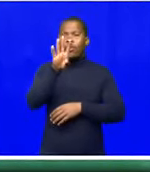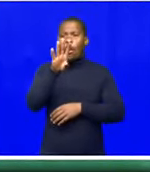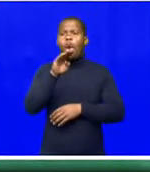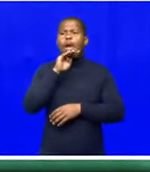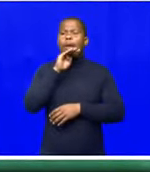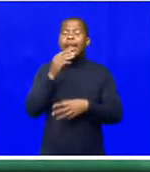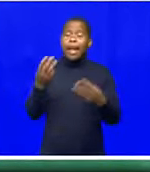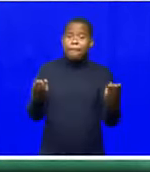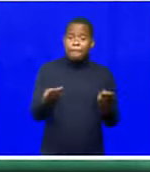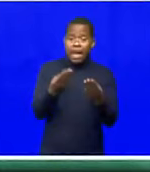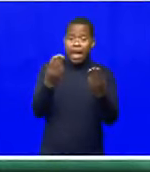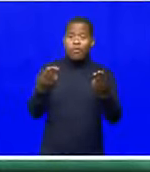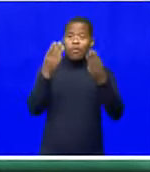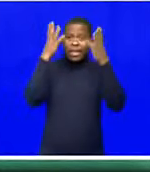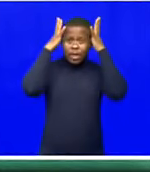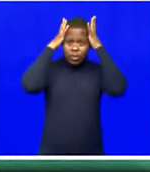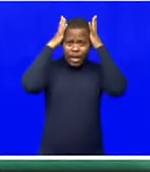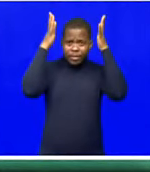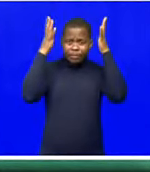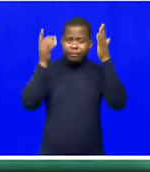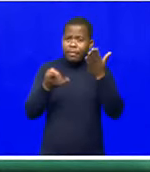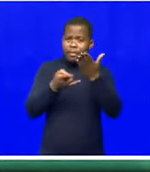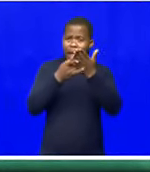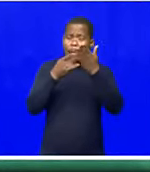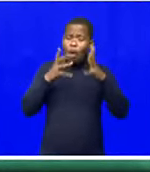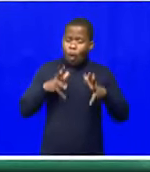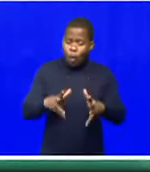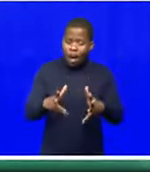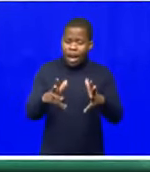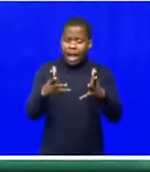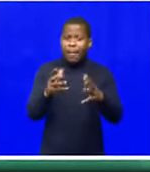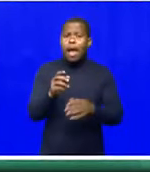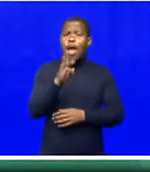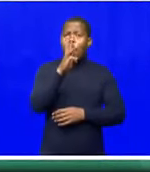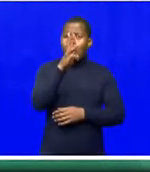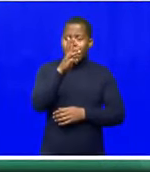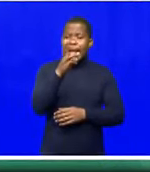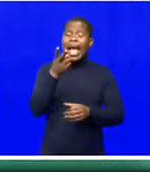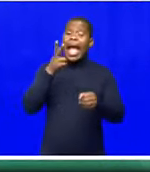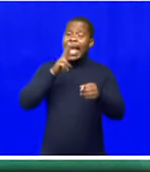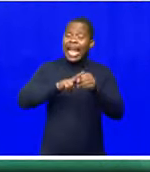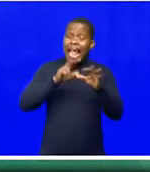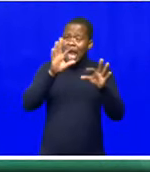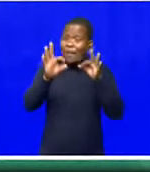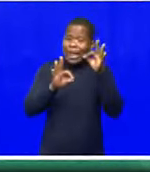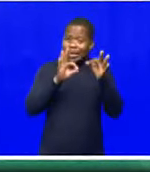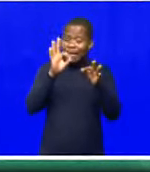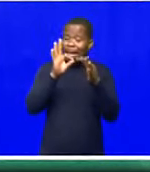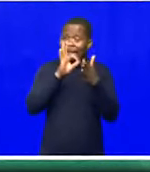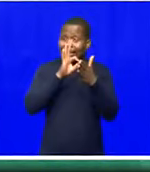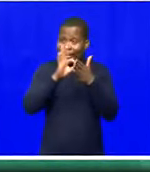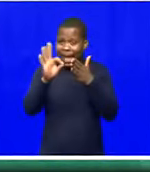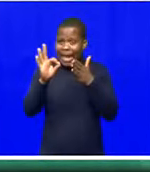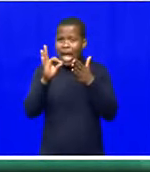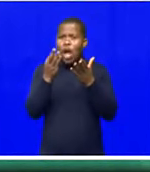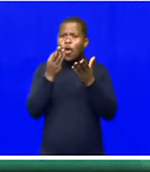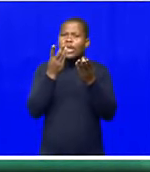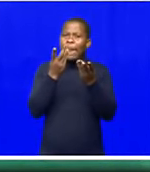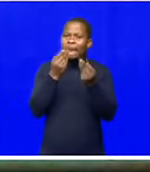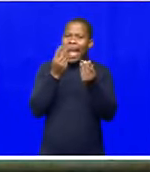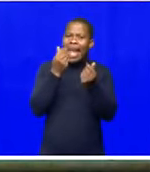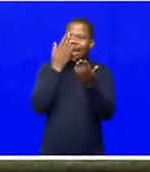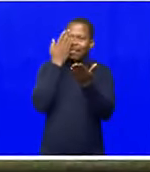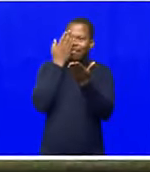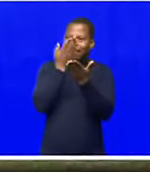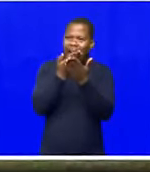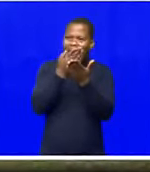yakhona ukusebenza nekuchaza ke ukuthi cha akusiyo iloni ukuthi mhlawumbe encenye tigulumba lesinikwe tona